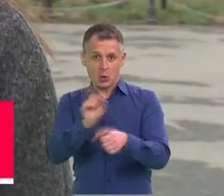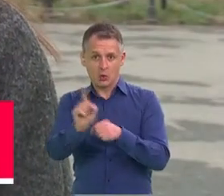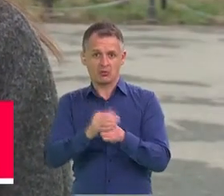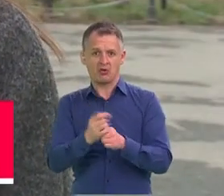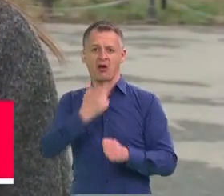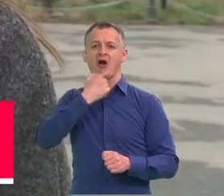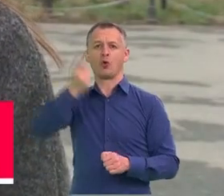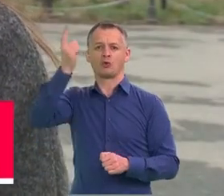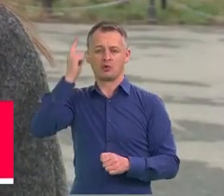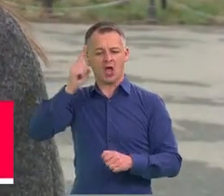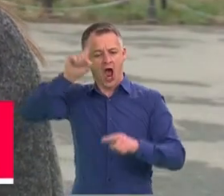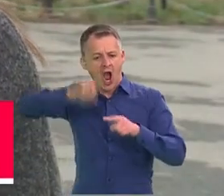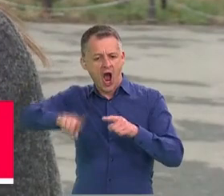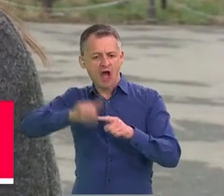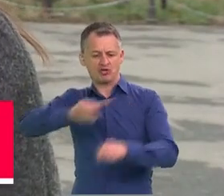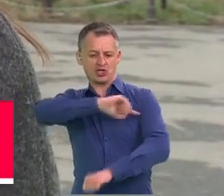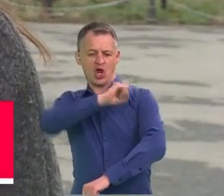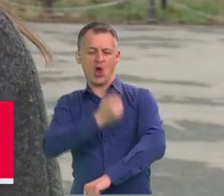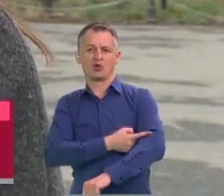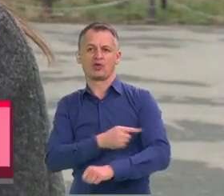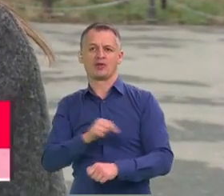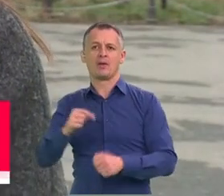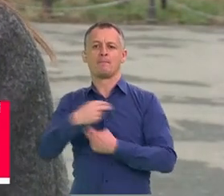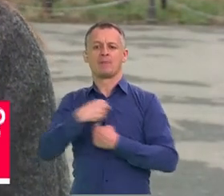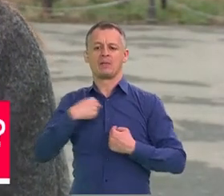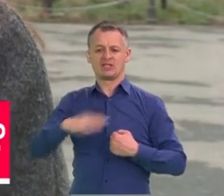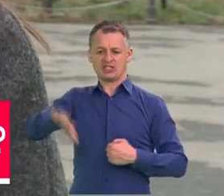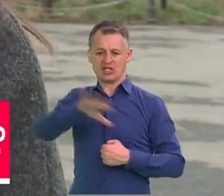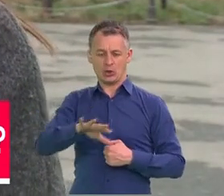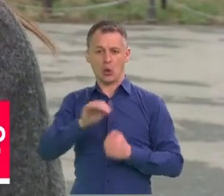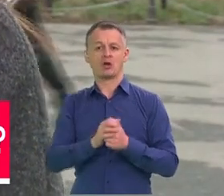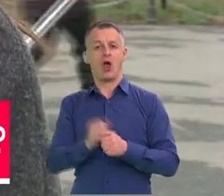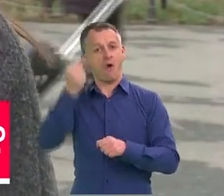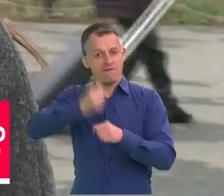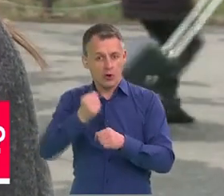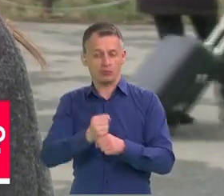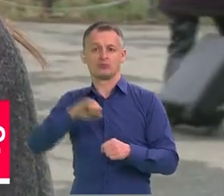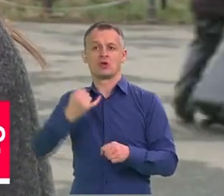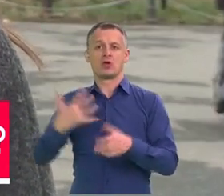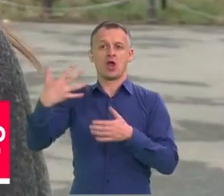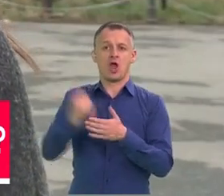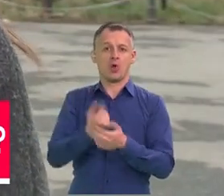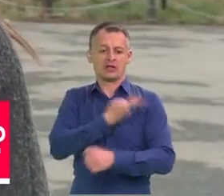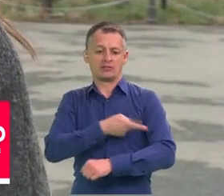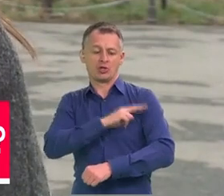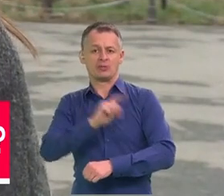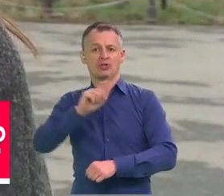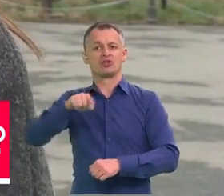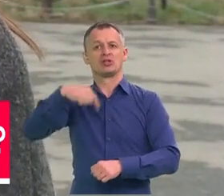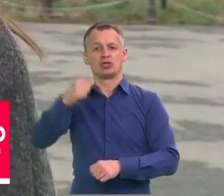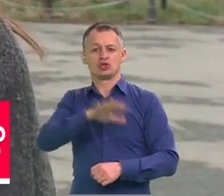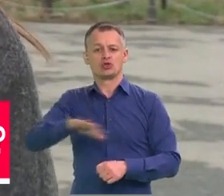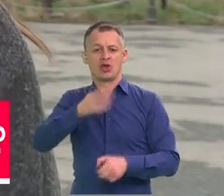aceleași autorități locale ale primărilor de sector au putut și au și făcut-o, au preluat celelalte competențe ce țin de zona